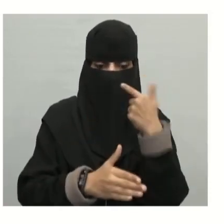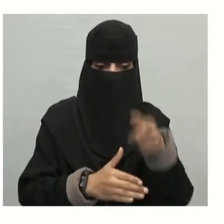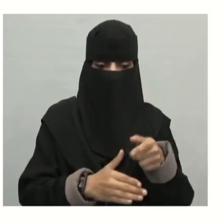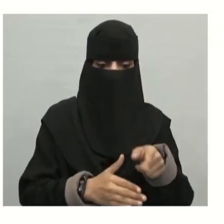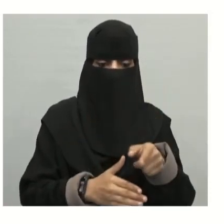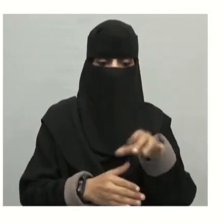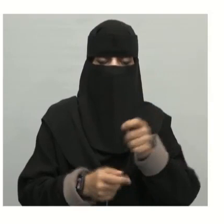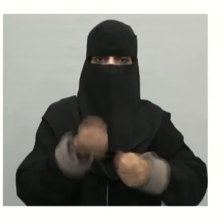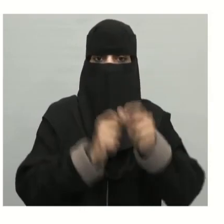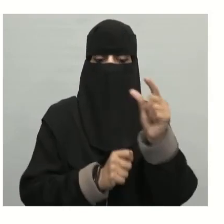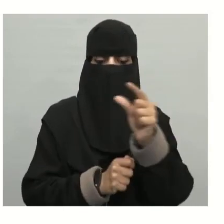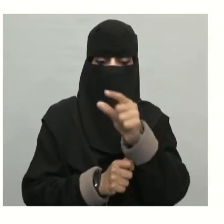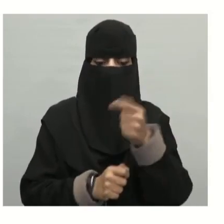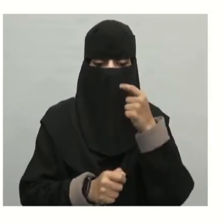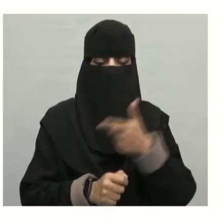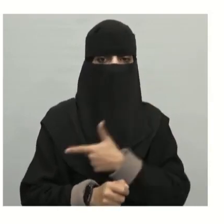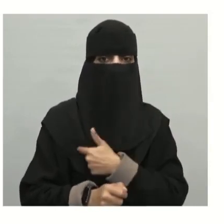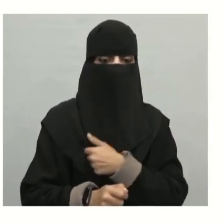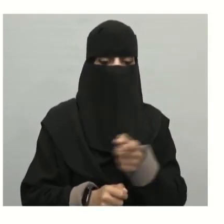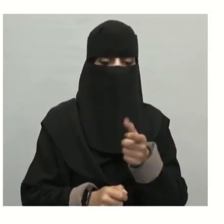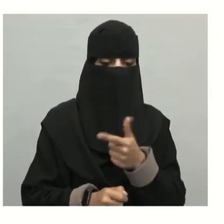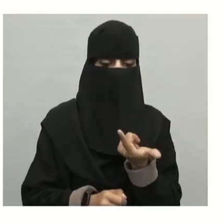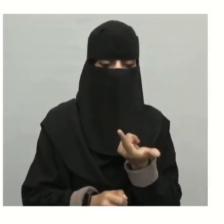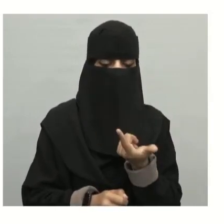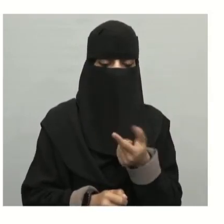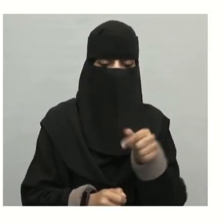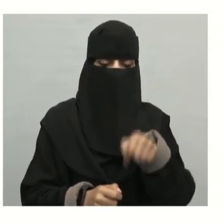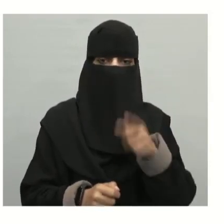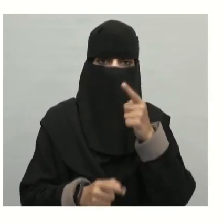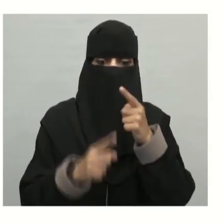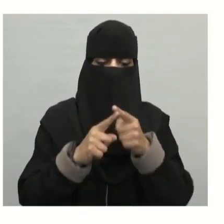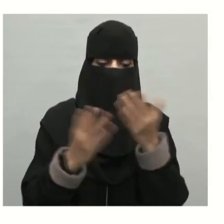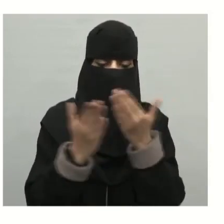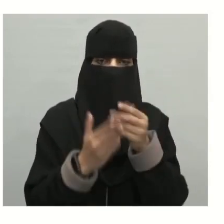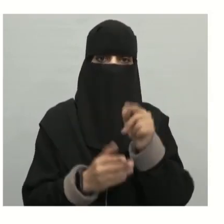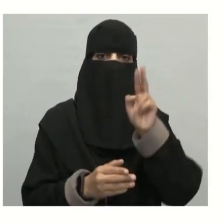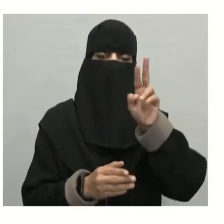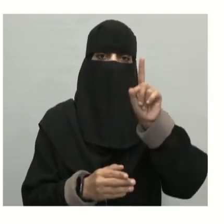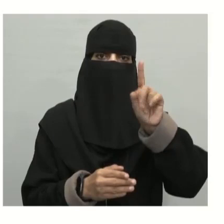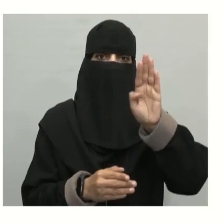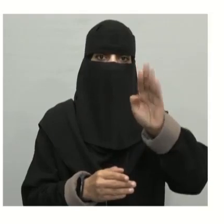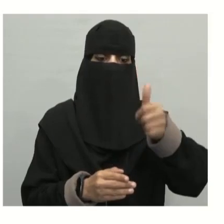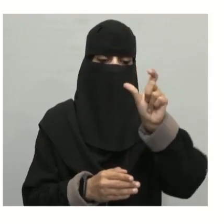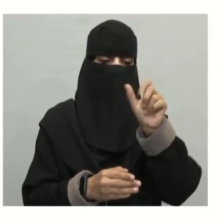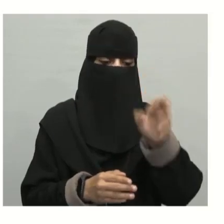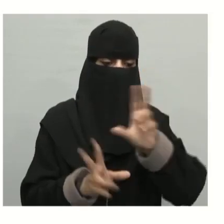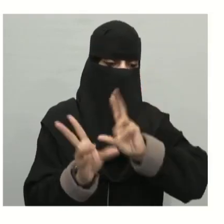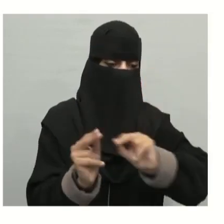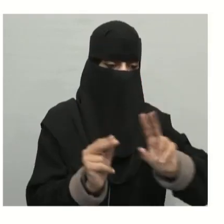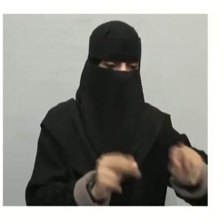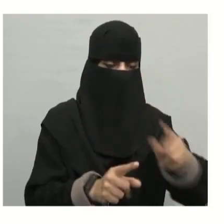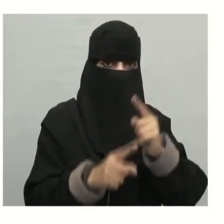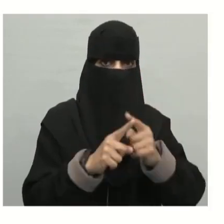فلن تتكون بلورات في الصخر يسمى حينئذ بالزجاج البركاني مثل ما هو موجود لدينا في